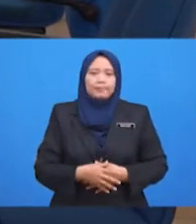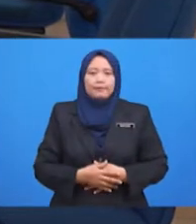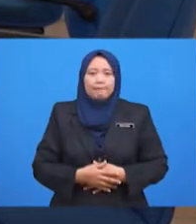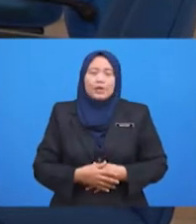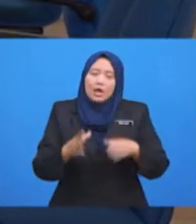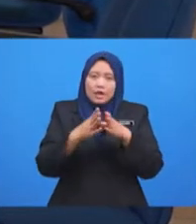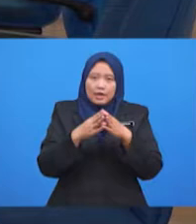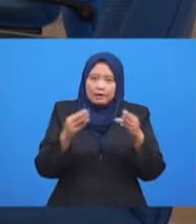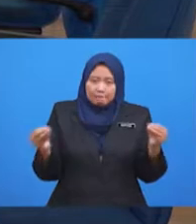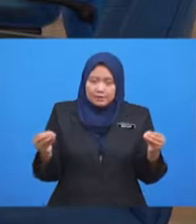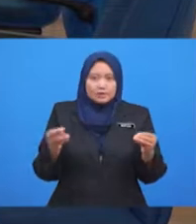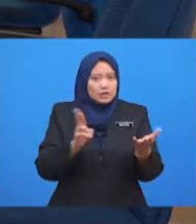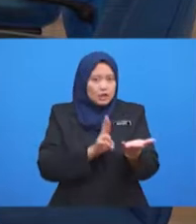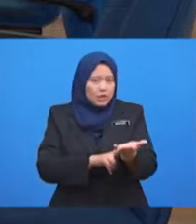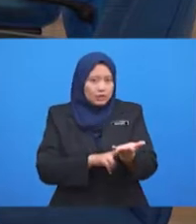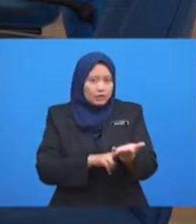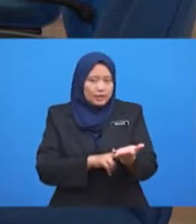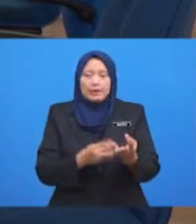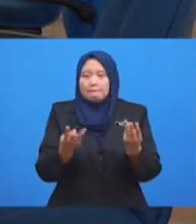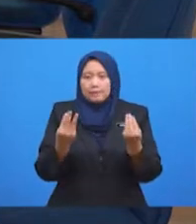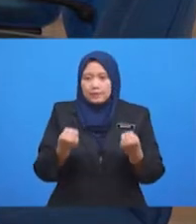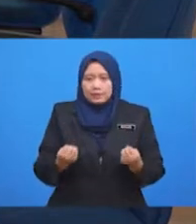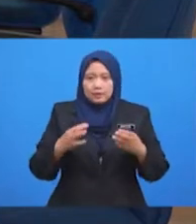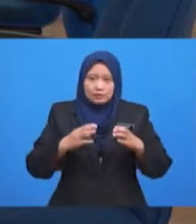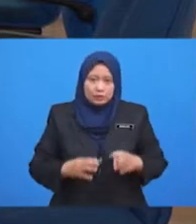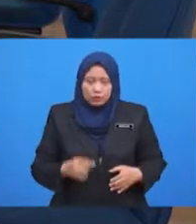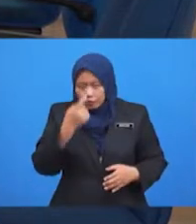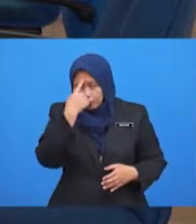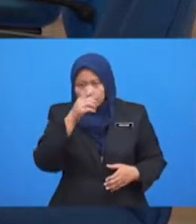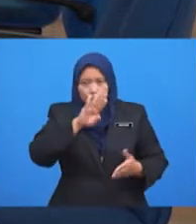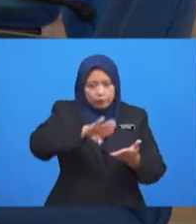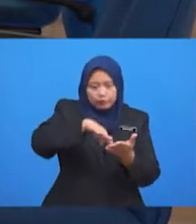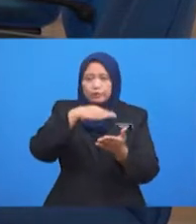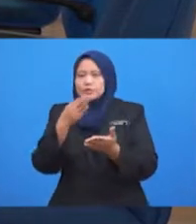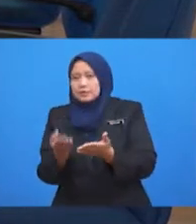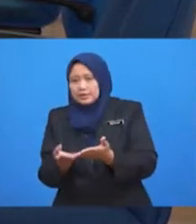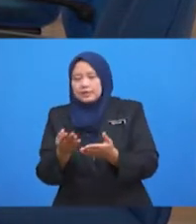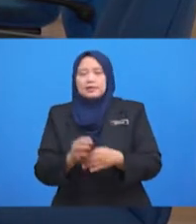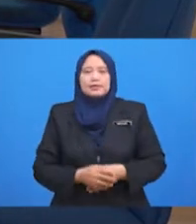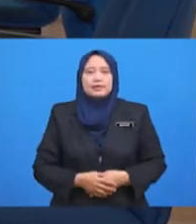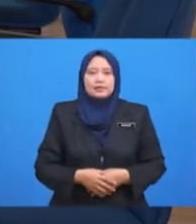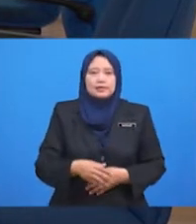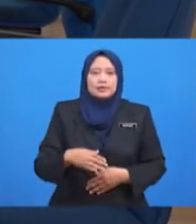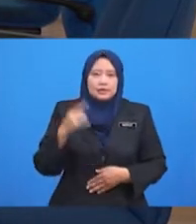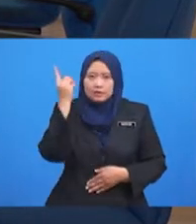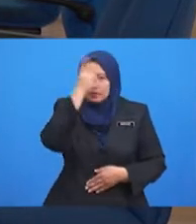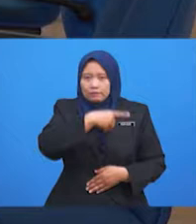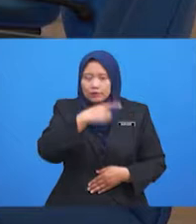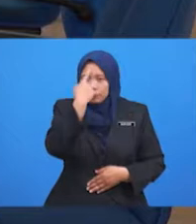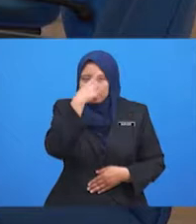Setelah selesai rawatan tersebut, minta pelanggan untuk pusing ke bahagian hadapan untuk